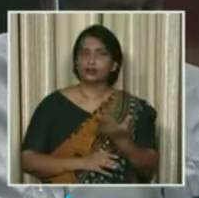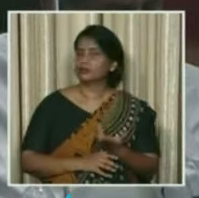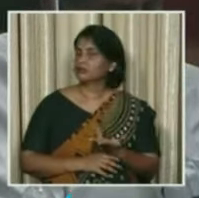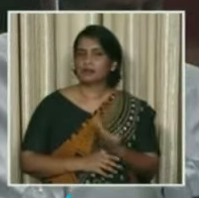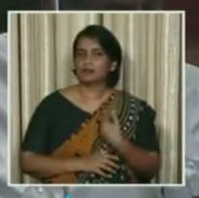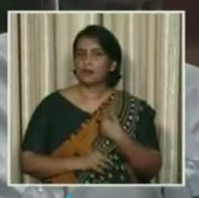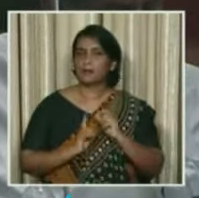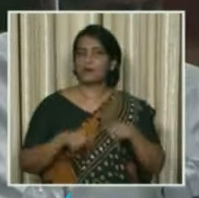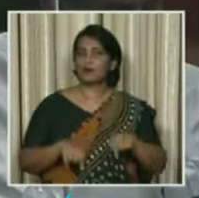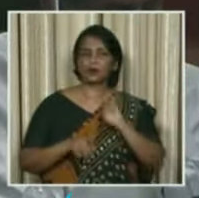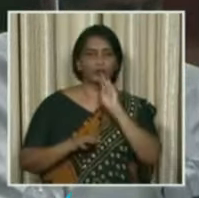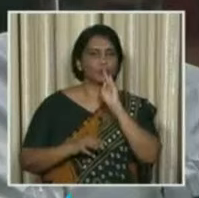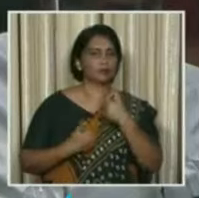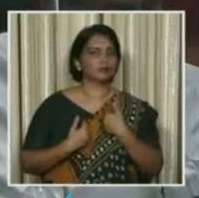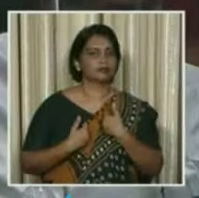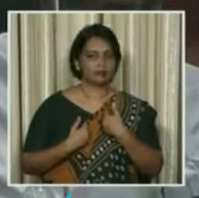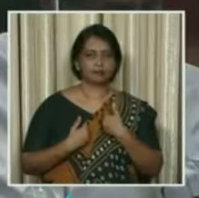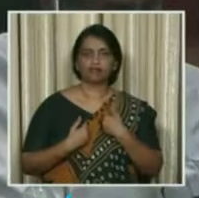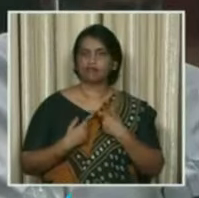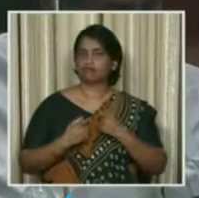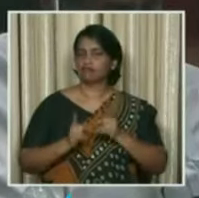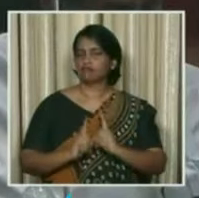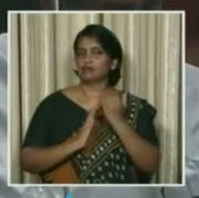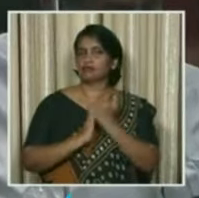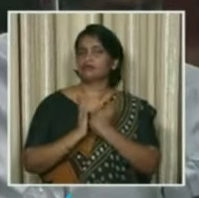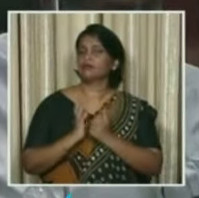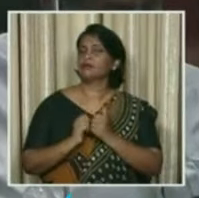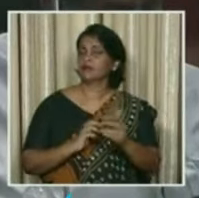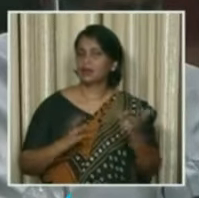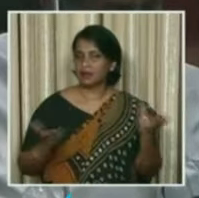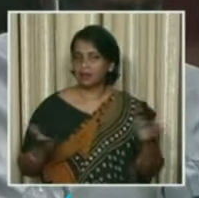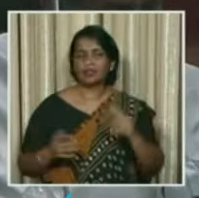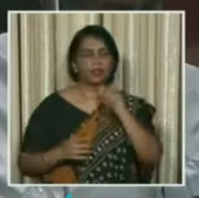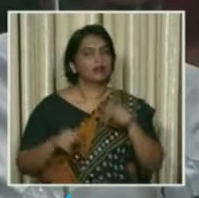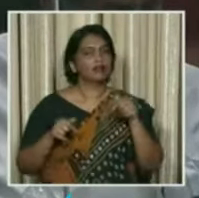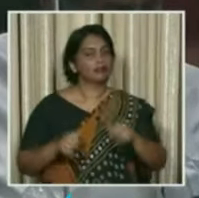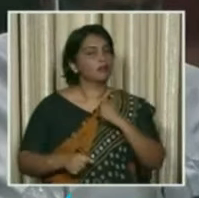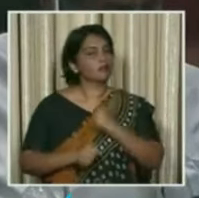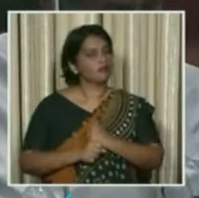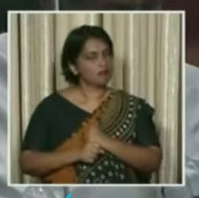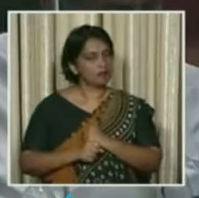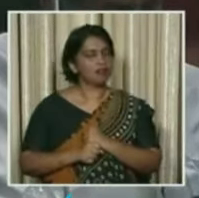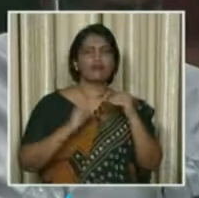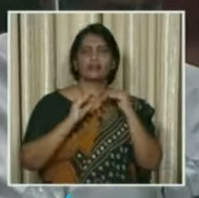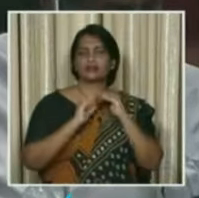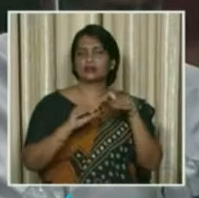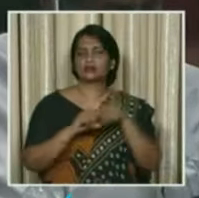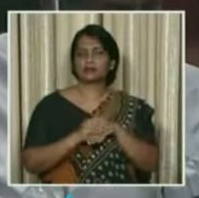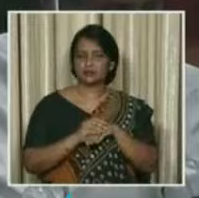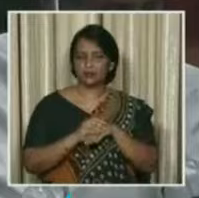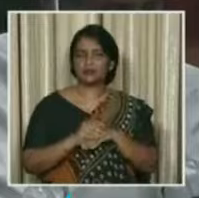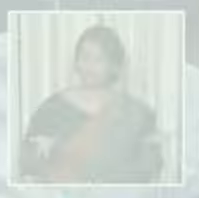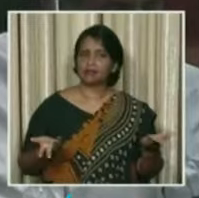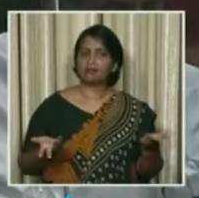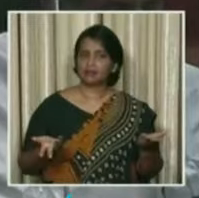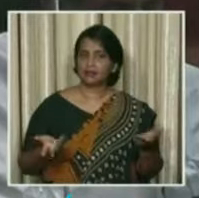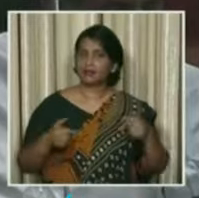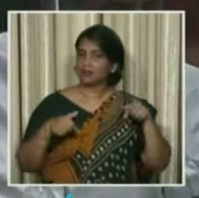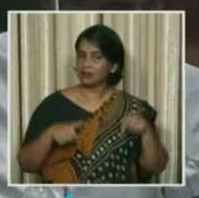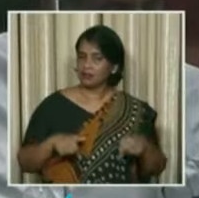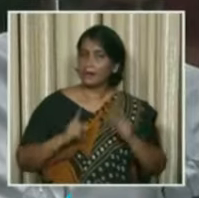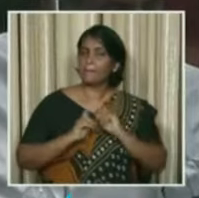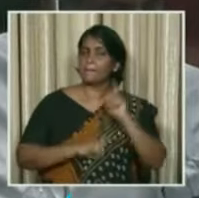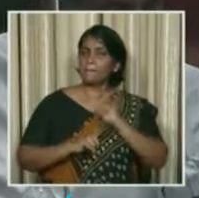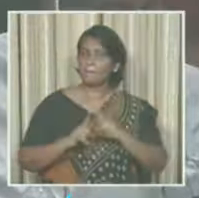මේ පාර්ලිමේන්තුවක් හැටියට අපි ස්ථාවර නියෝගය අනුගමනය කරන්නේ මේක ඇත්ත වශයෙන්ම දැන් රජයේ කච්චේරියක් වෙලා හැමතැනම දේශපාලනේ මේ